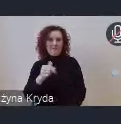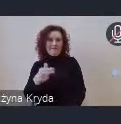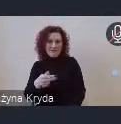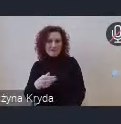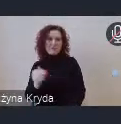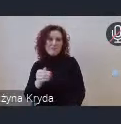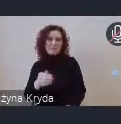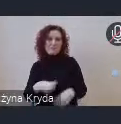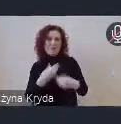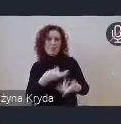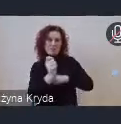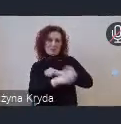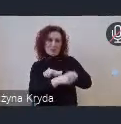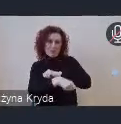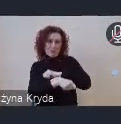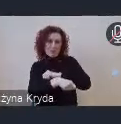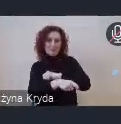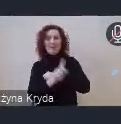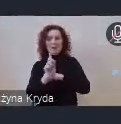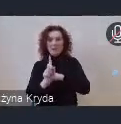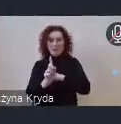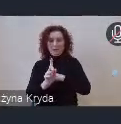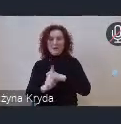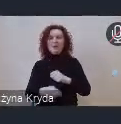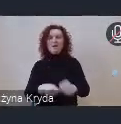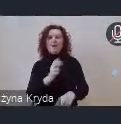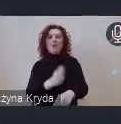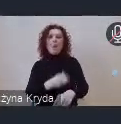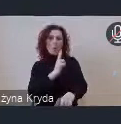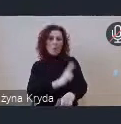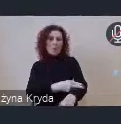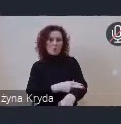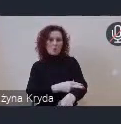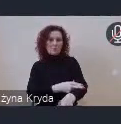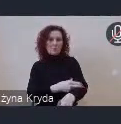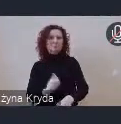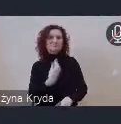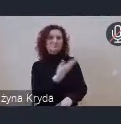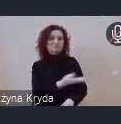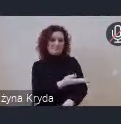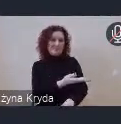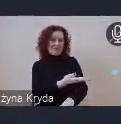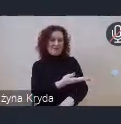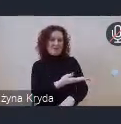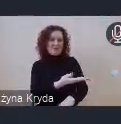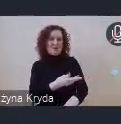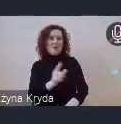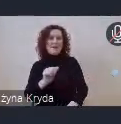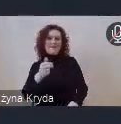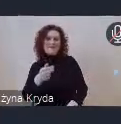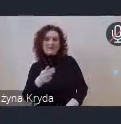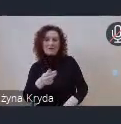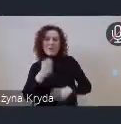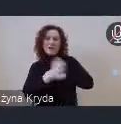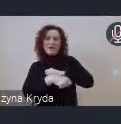was choć oczywiście w sytuacji to jest jeszcze nieznane bo to jest kwestia przed nami jakby jaka